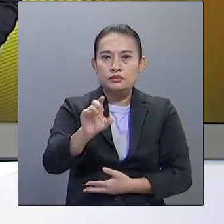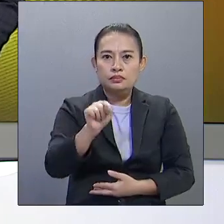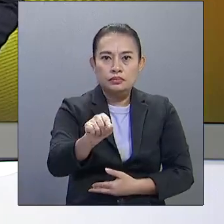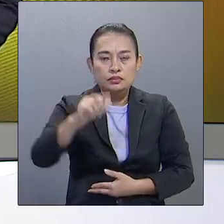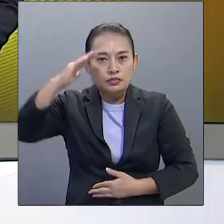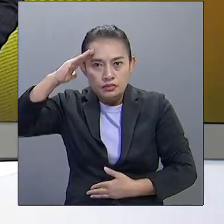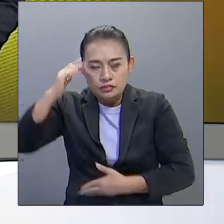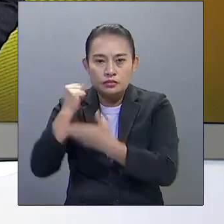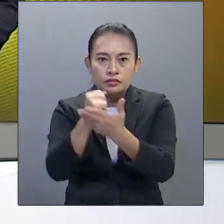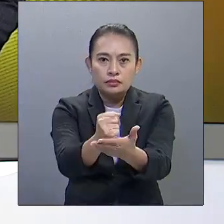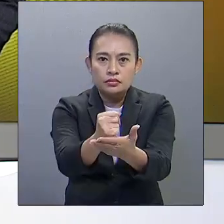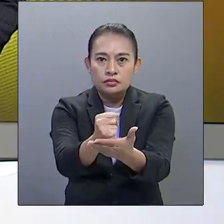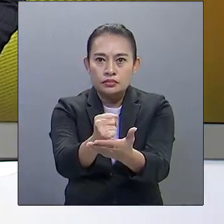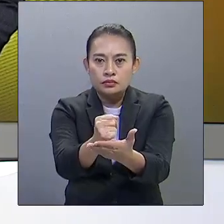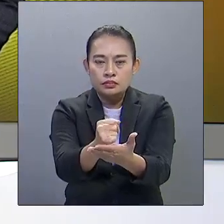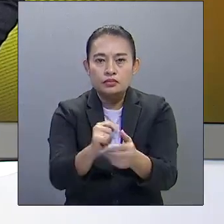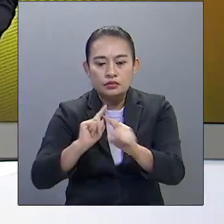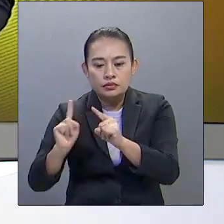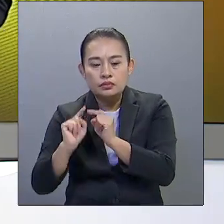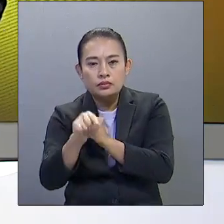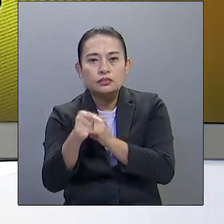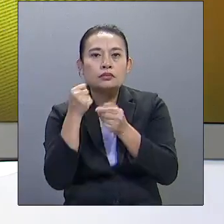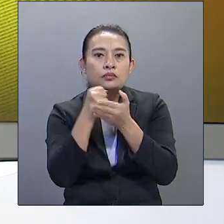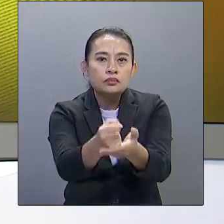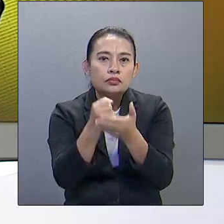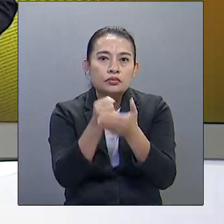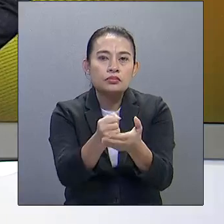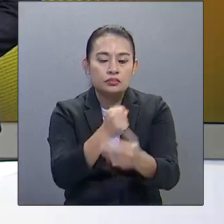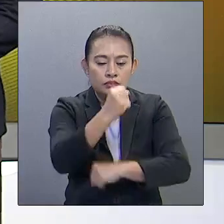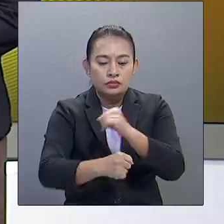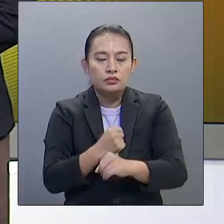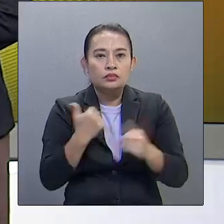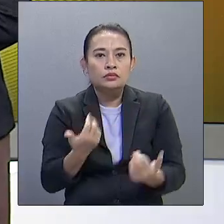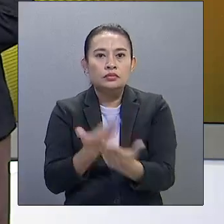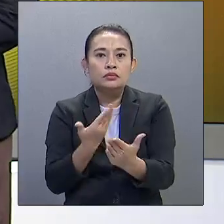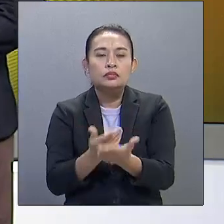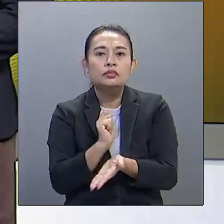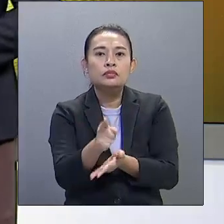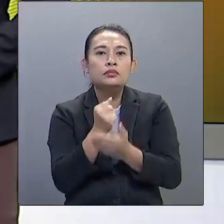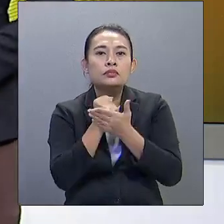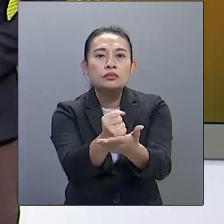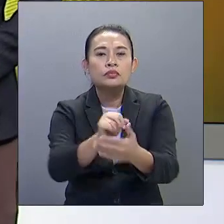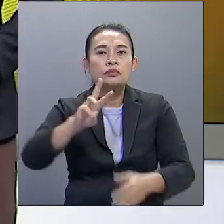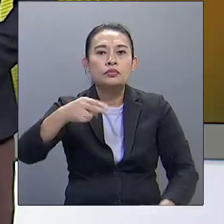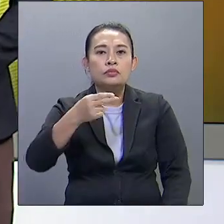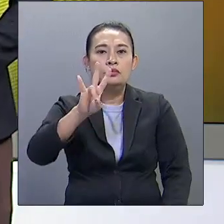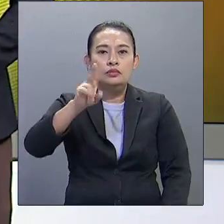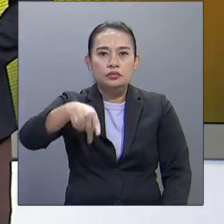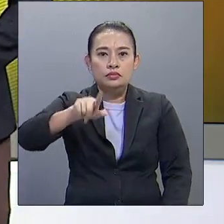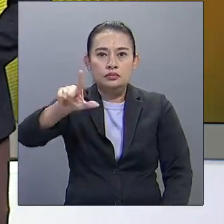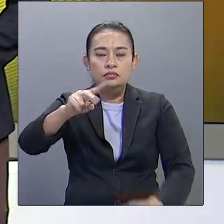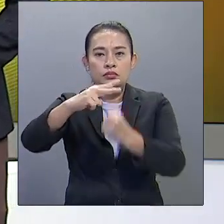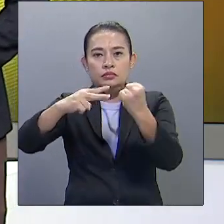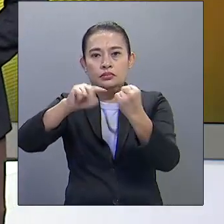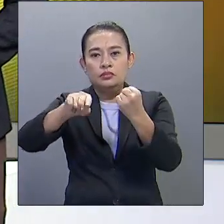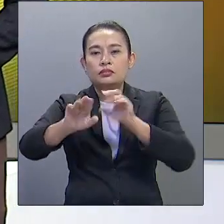ทหารการช่วยเหลือในด้านมนุษยธรรมค่ะเฉพาะปีนี้นะคะจ่ายไปแล้ว6,000ล้านดอลลาร์สหรัฐ